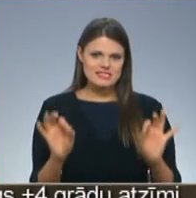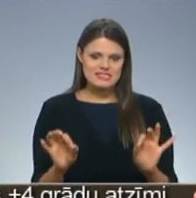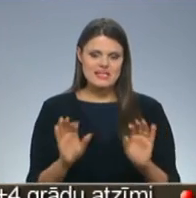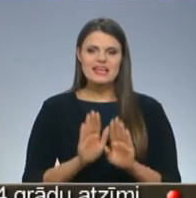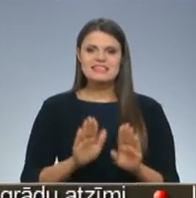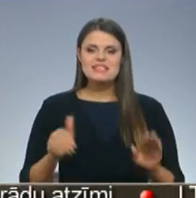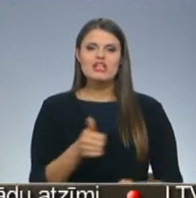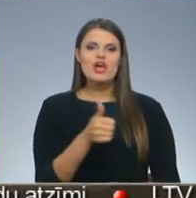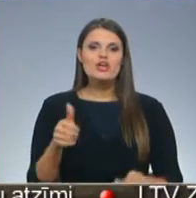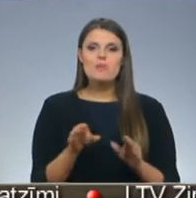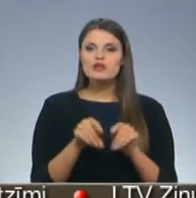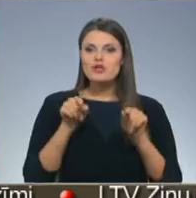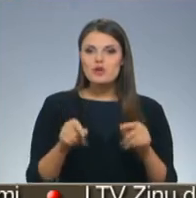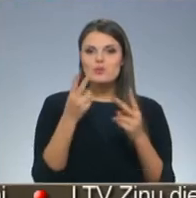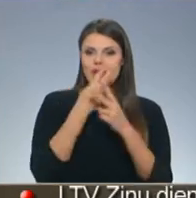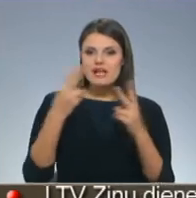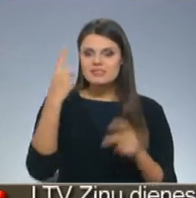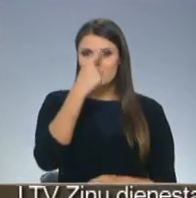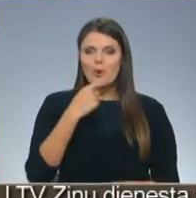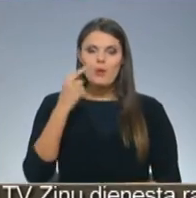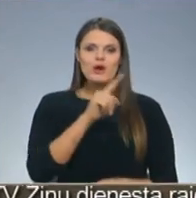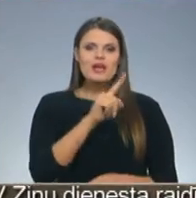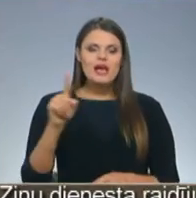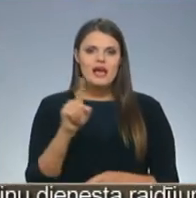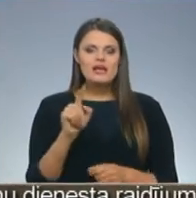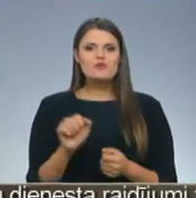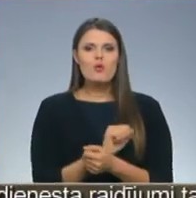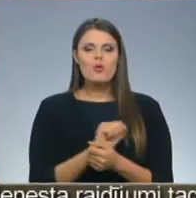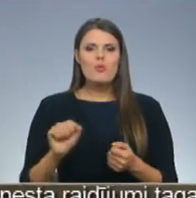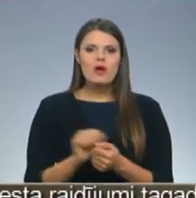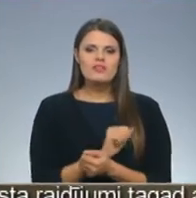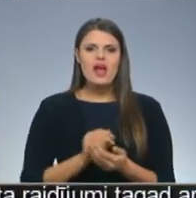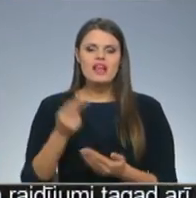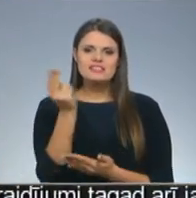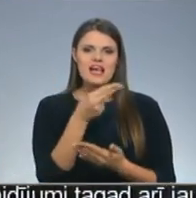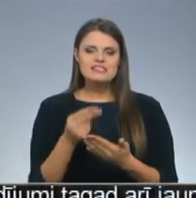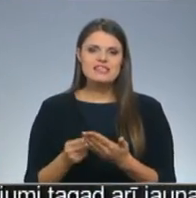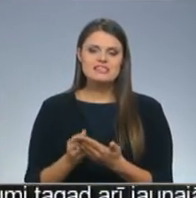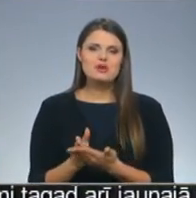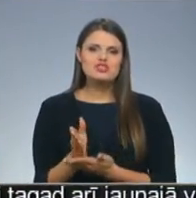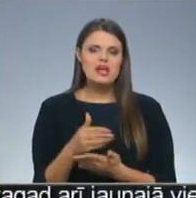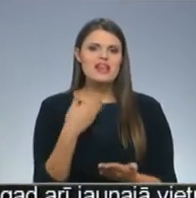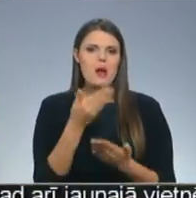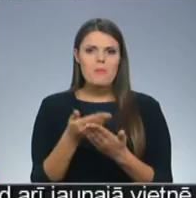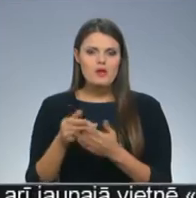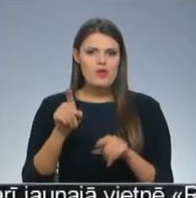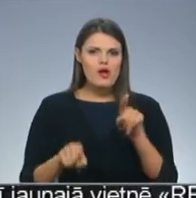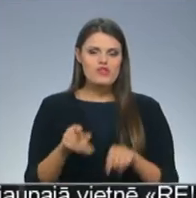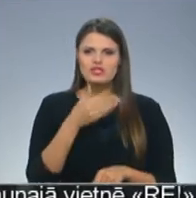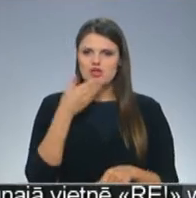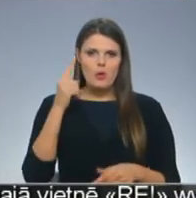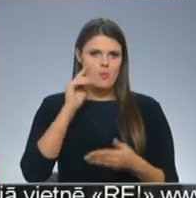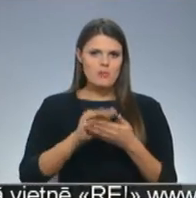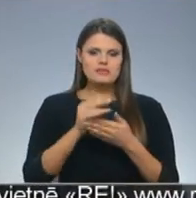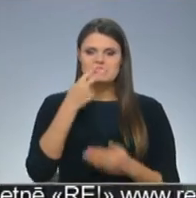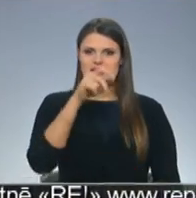ir īpaša arī ar to, ka tajā redzamie portreti ir dokumentālās glezniecības žanra paraugi. Daļa no tiem nav pazīstami skatītājiem,